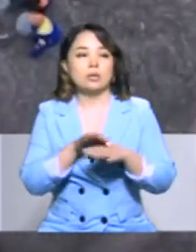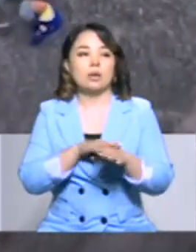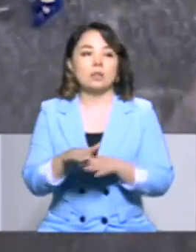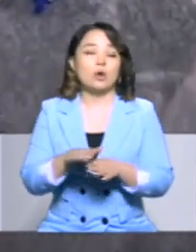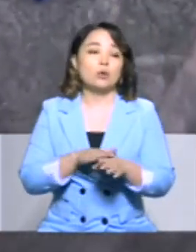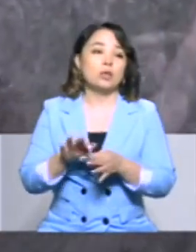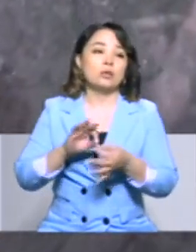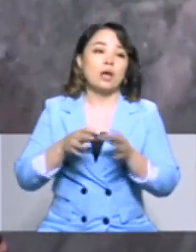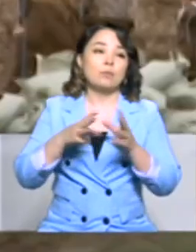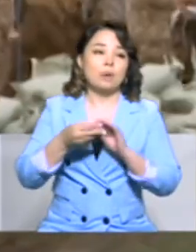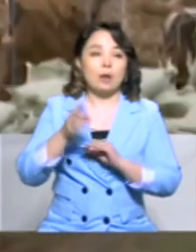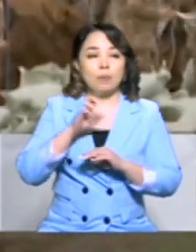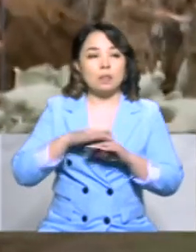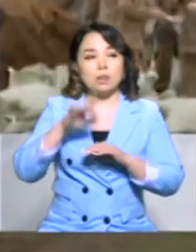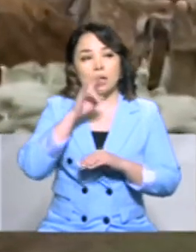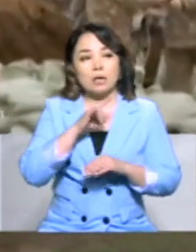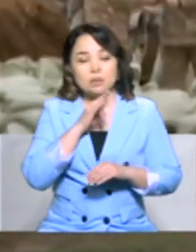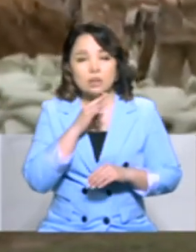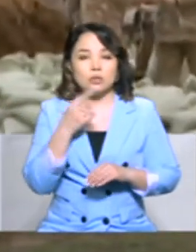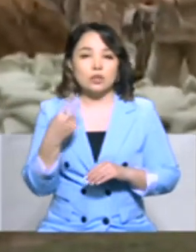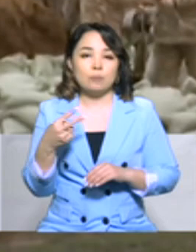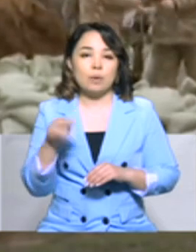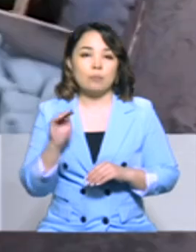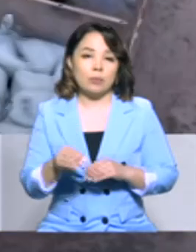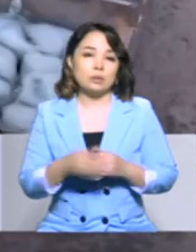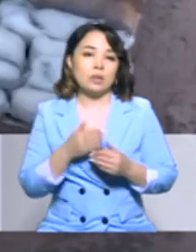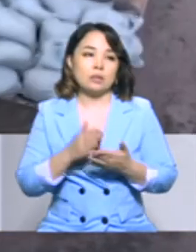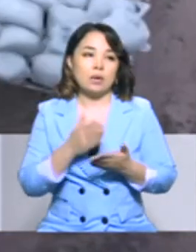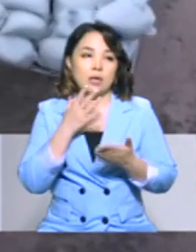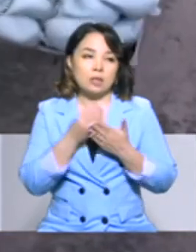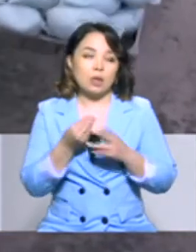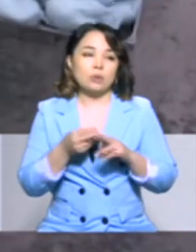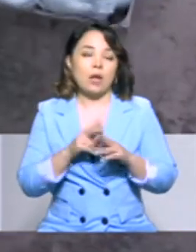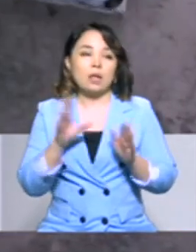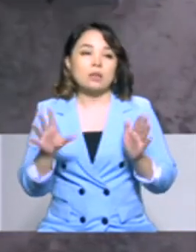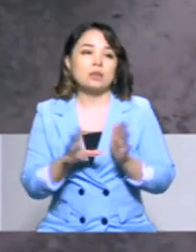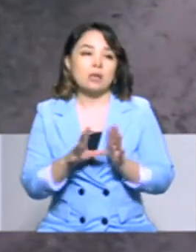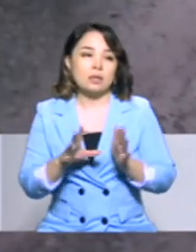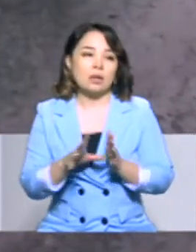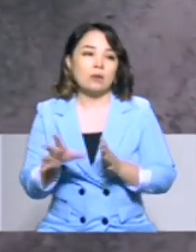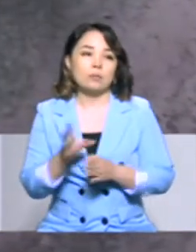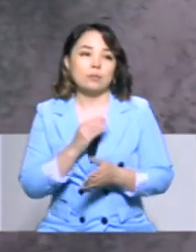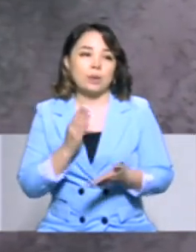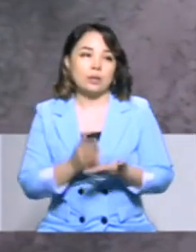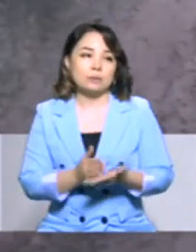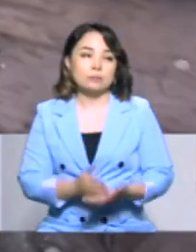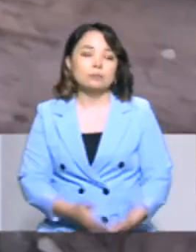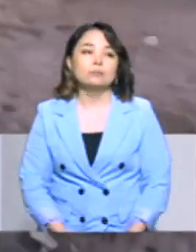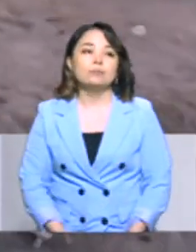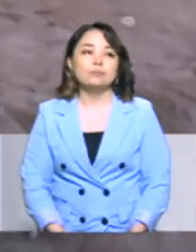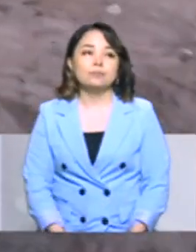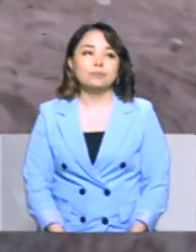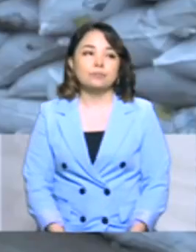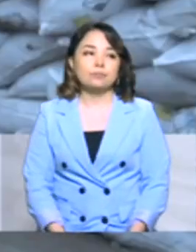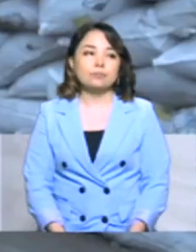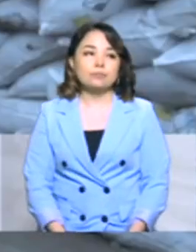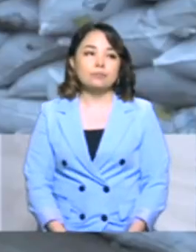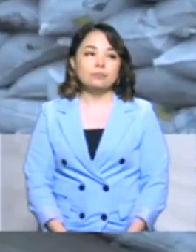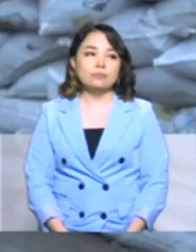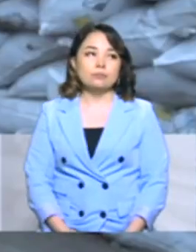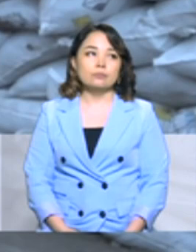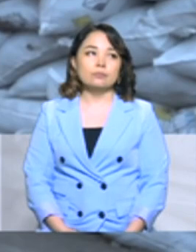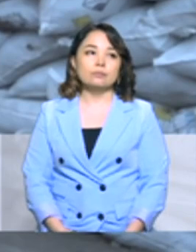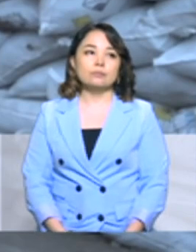Тұтастай алғанда Батыс Қазақстанда барлығы 20 мың шақырымнан астам электр желісі бар. Жайық жылу